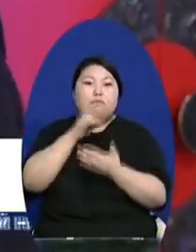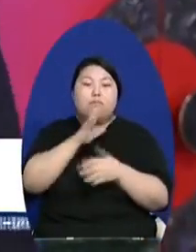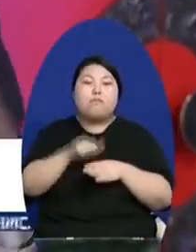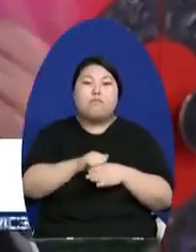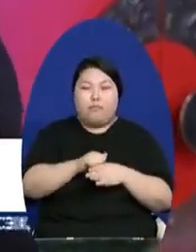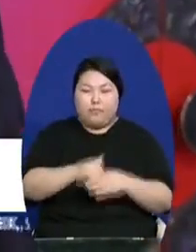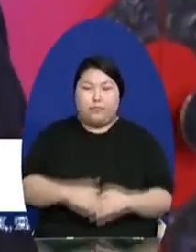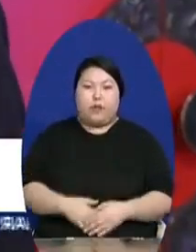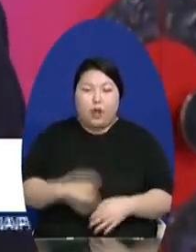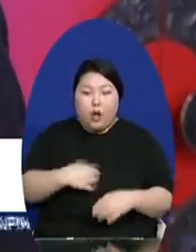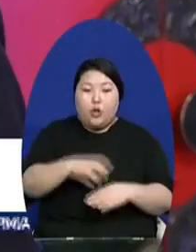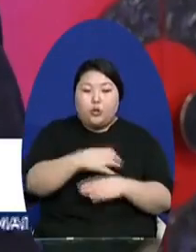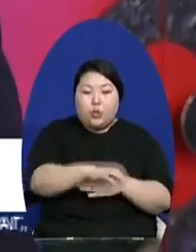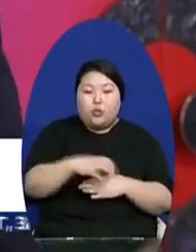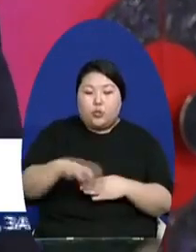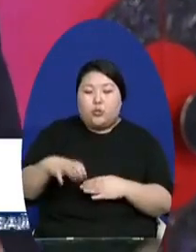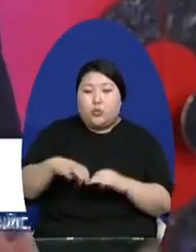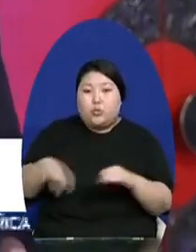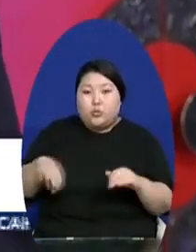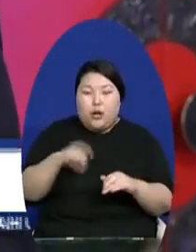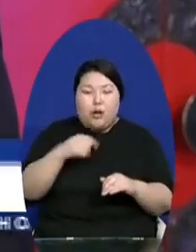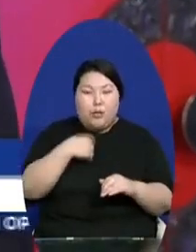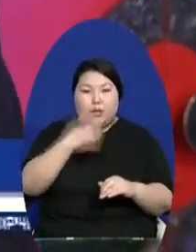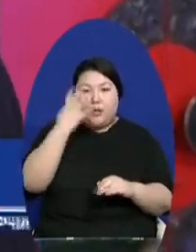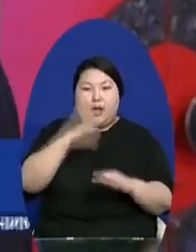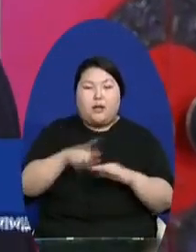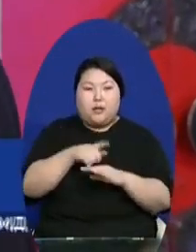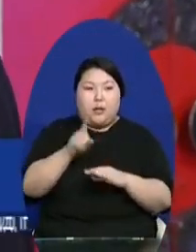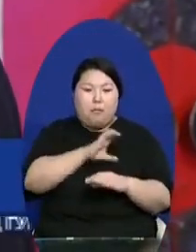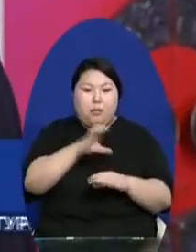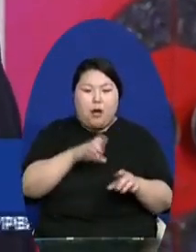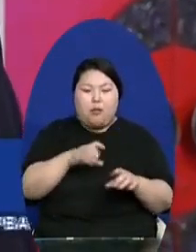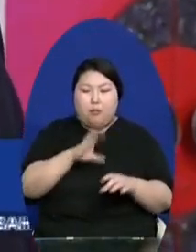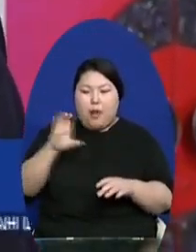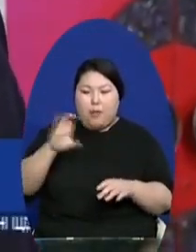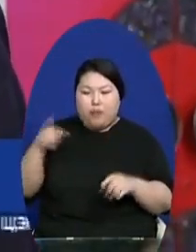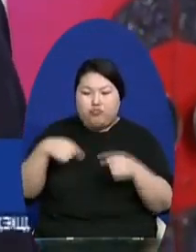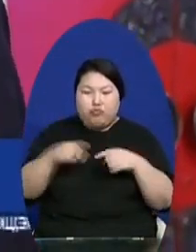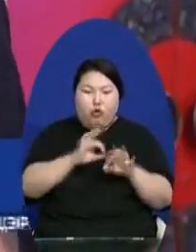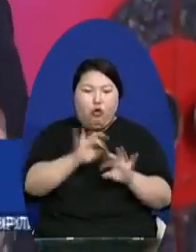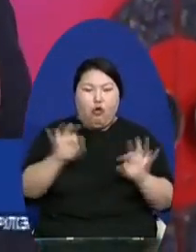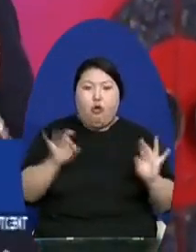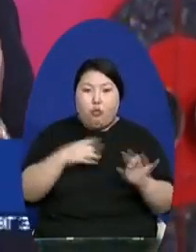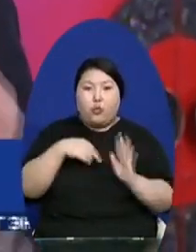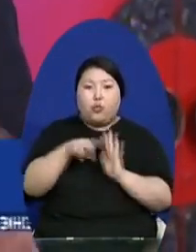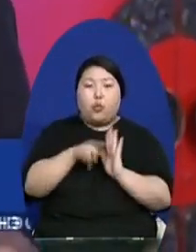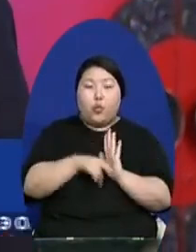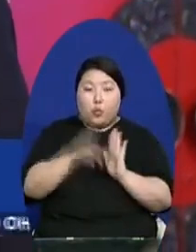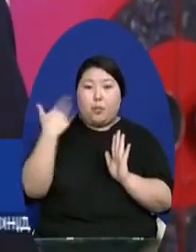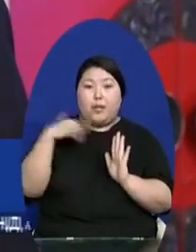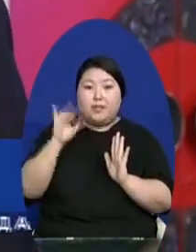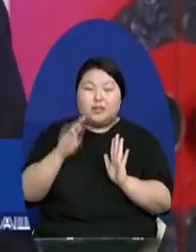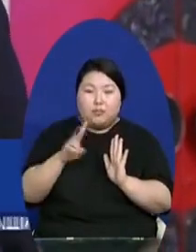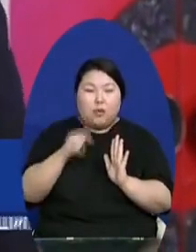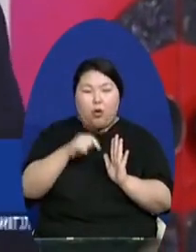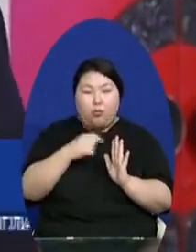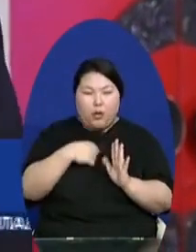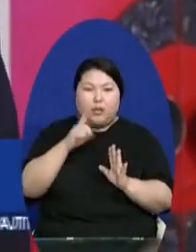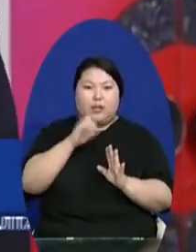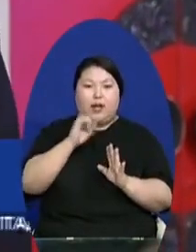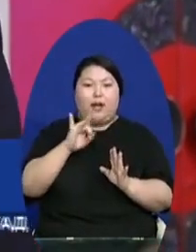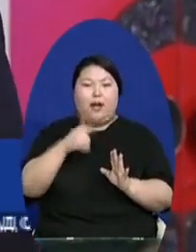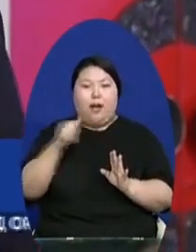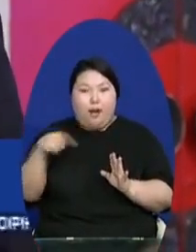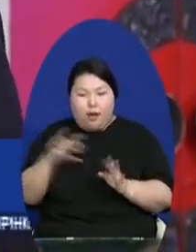одоо засгийн газрын тогтоолтой байгуул болгон өөр өөрийн дүрм журамтай байсныг төрийн улс төрийн алуу,